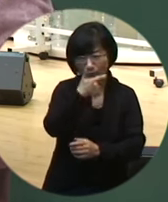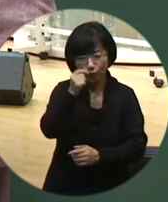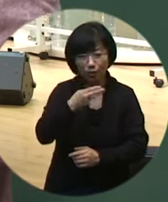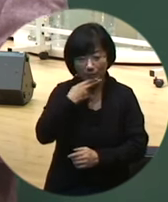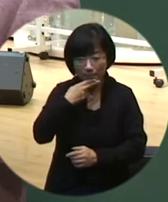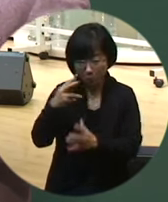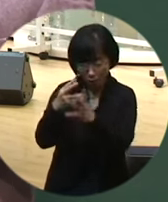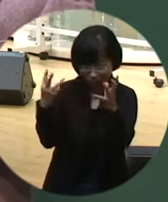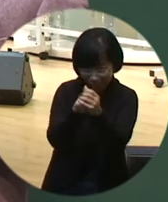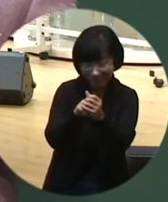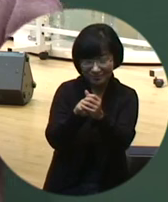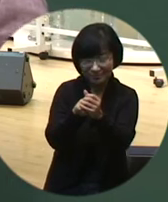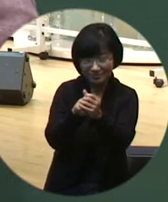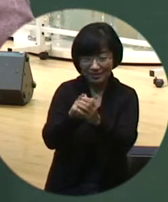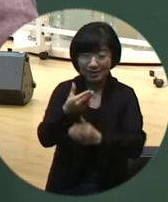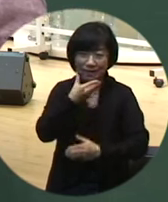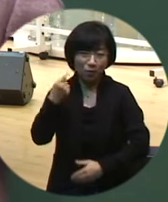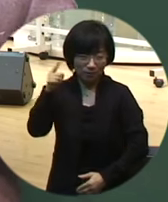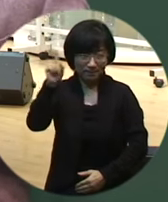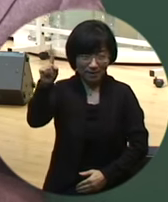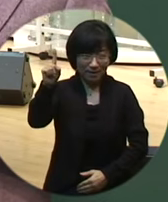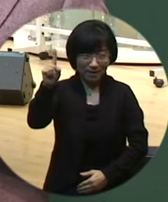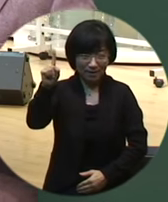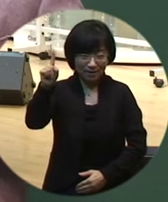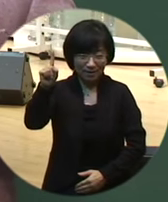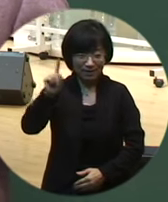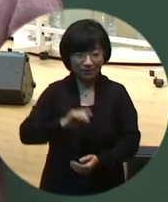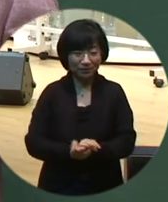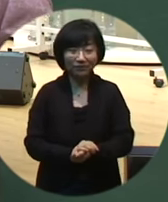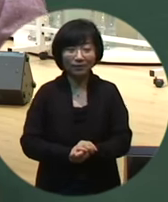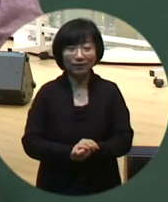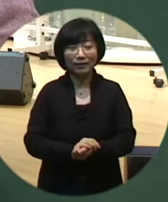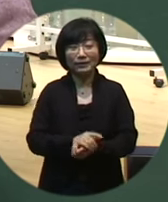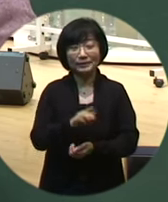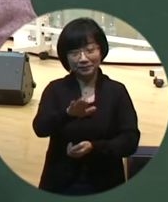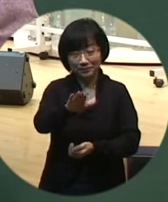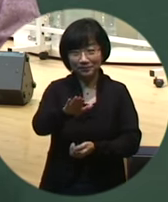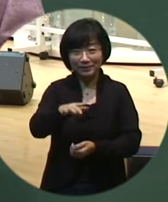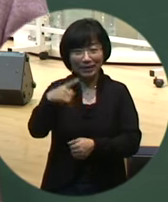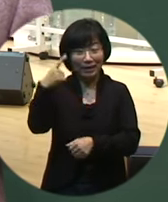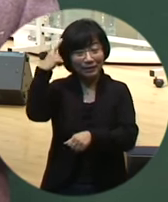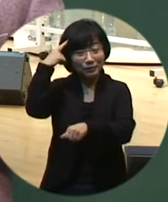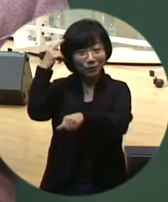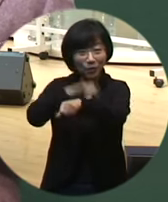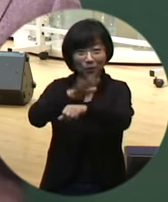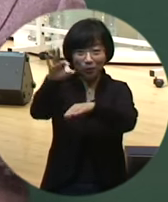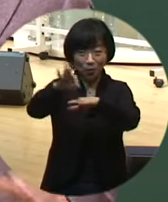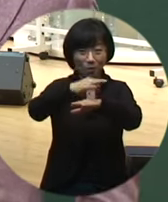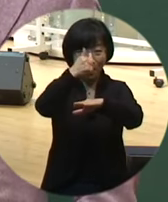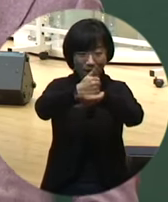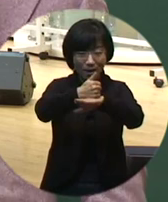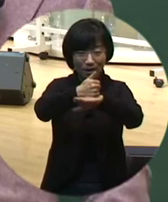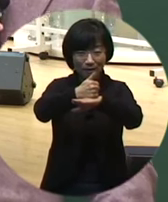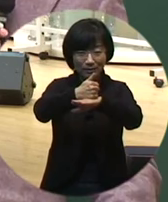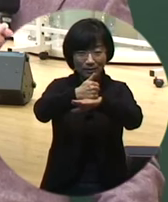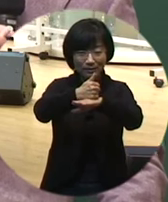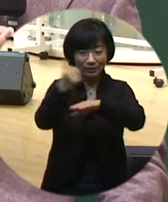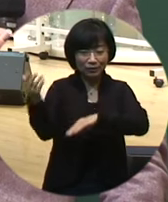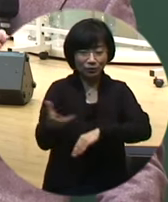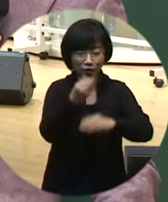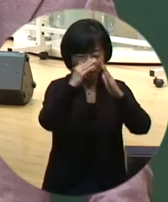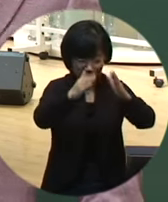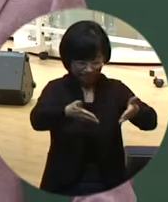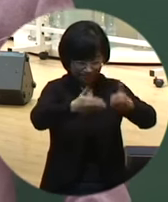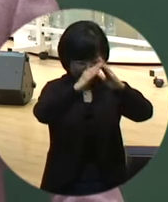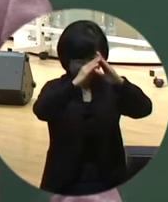completely satisfied with the gospel. 여러분 솔로몬이 성전지었잖아요. We said Solomon built the temple. 1000번째 드렸죠. And he also